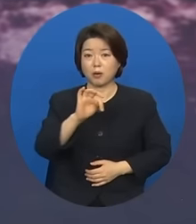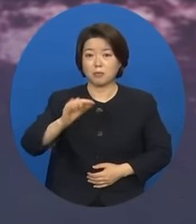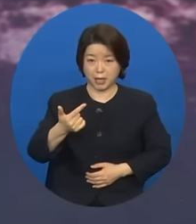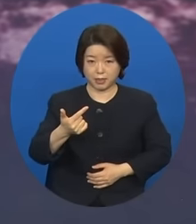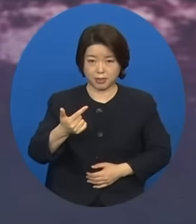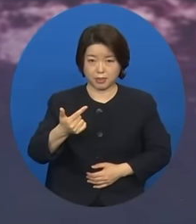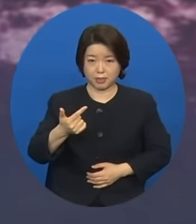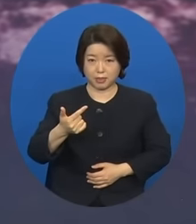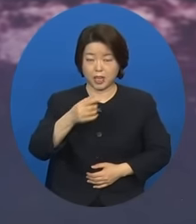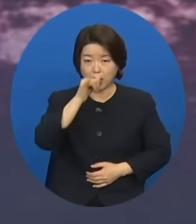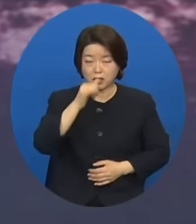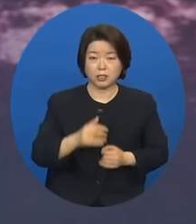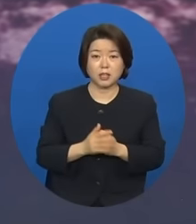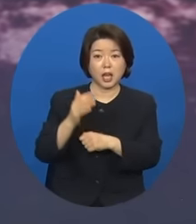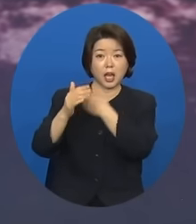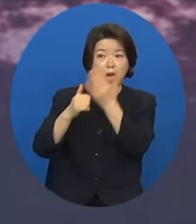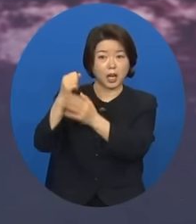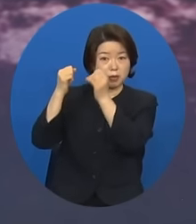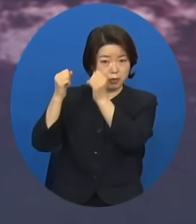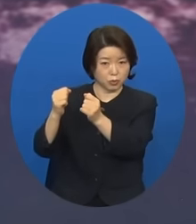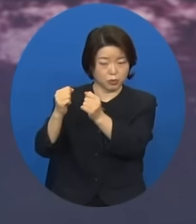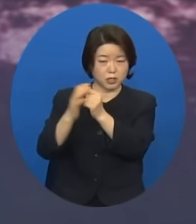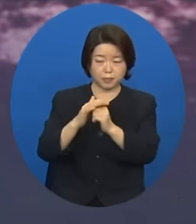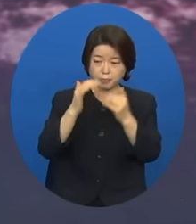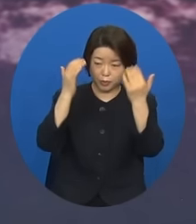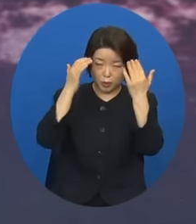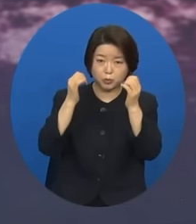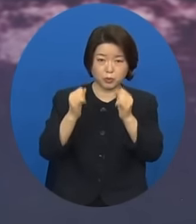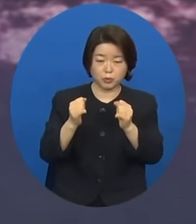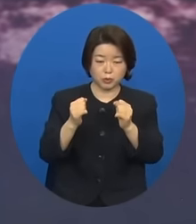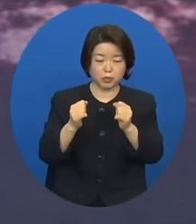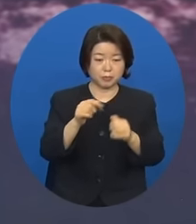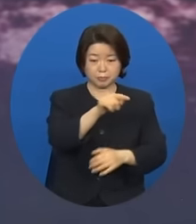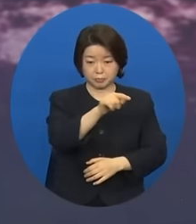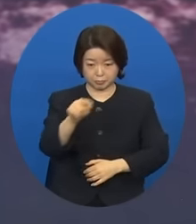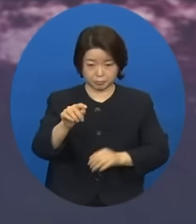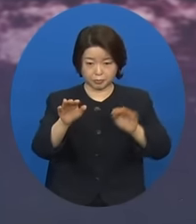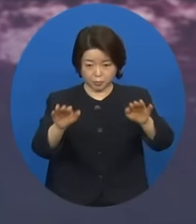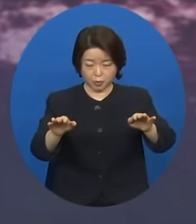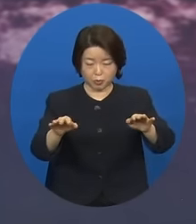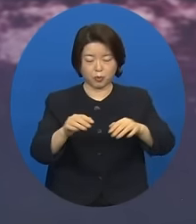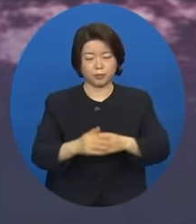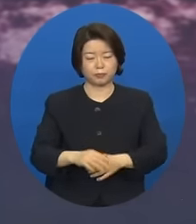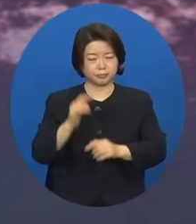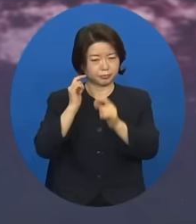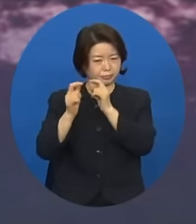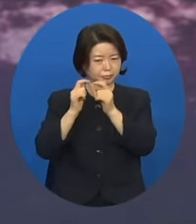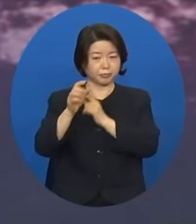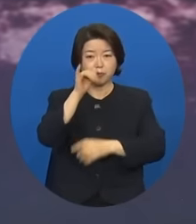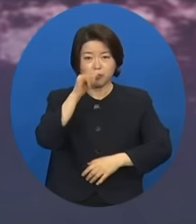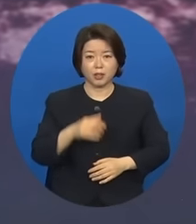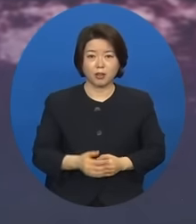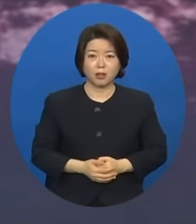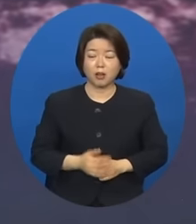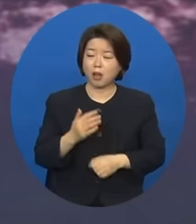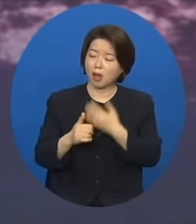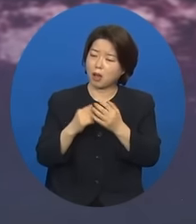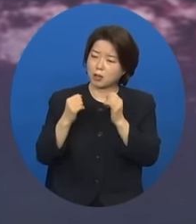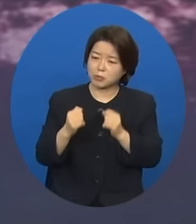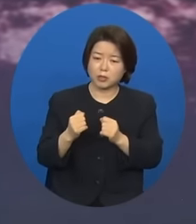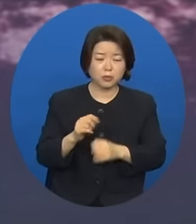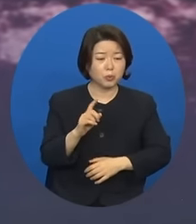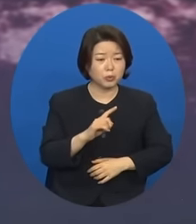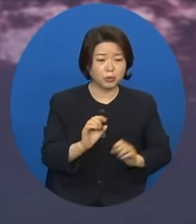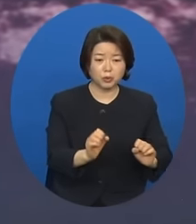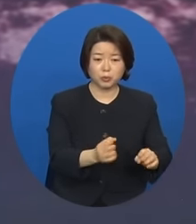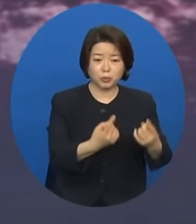이분이 하나님의 존재와 고통의 존재를 둘 다 놓고 고민을 하는 거예요 하나님이 계신 어떻게 고통이